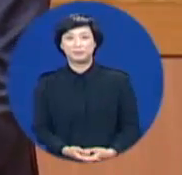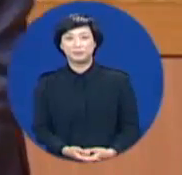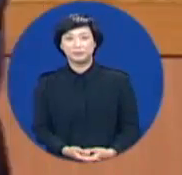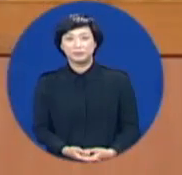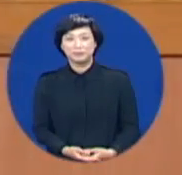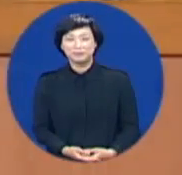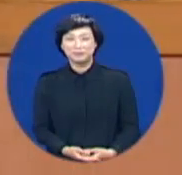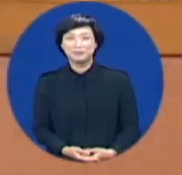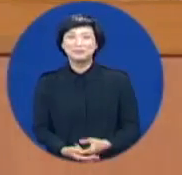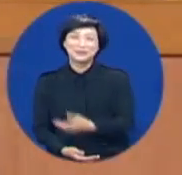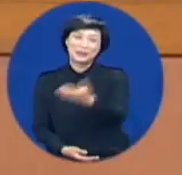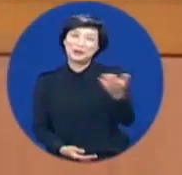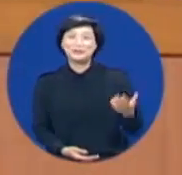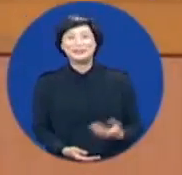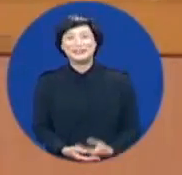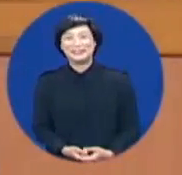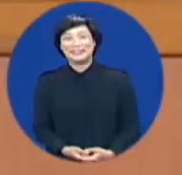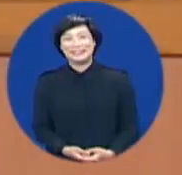제가